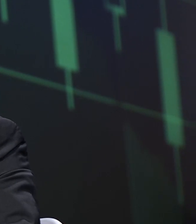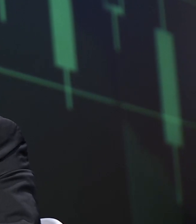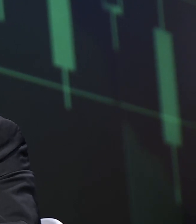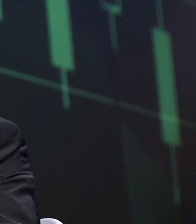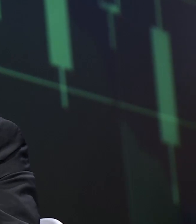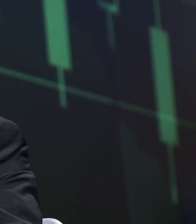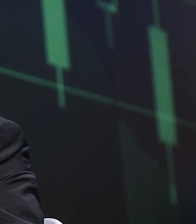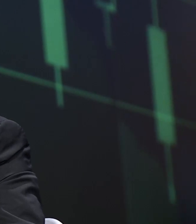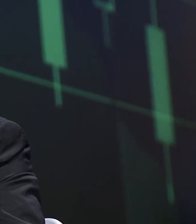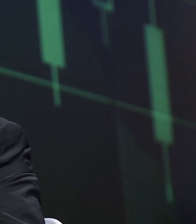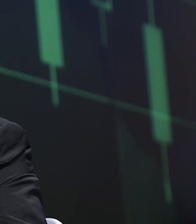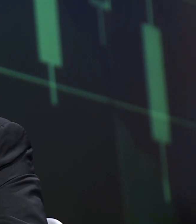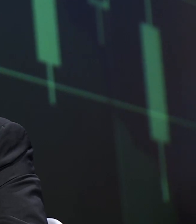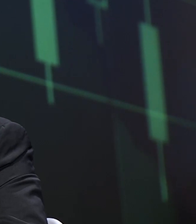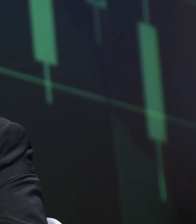Γεια σας.